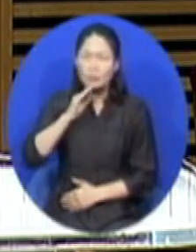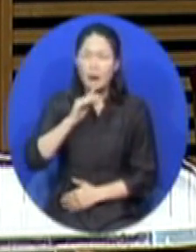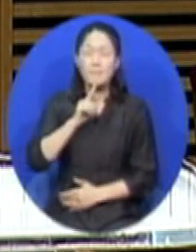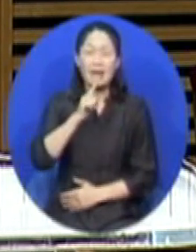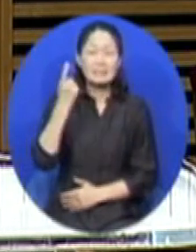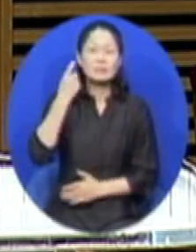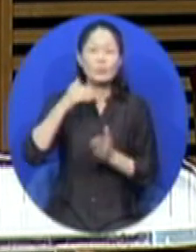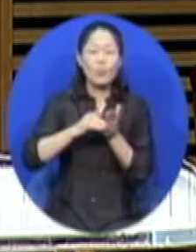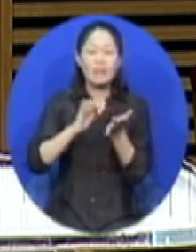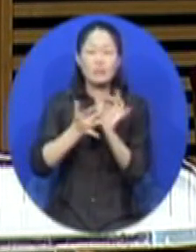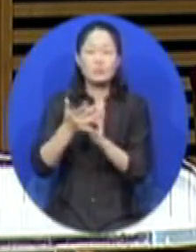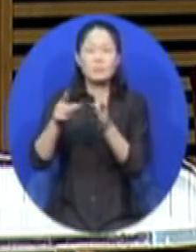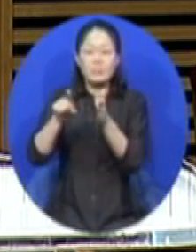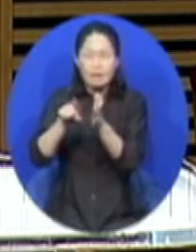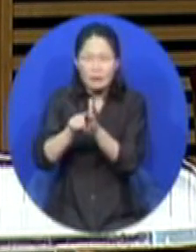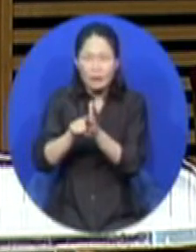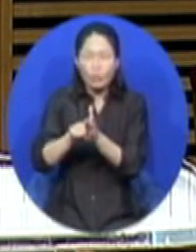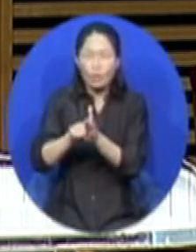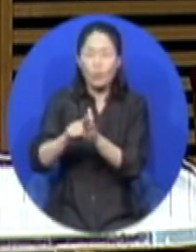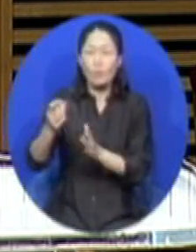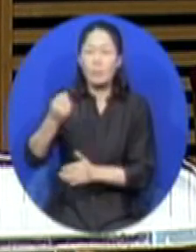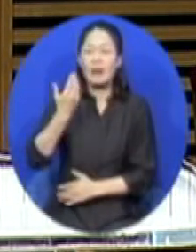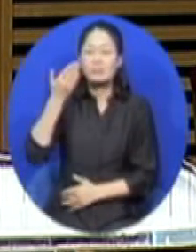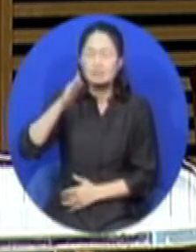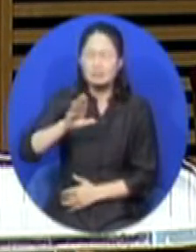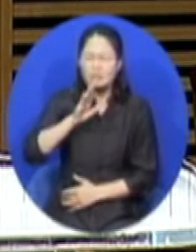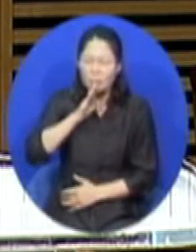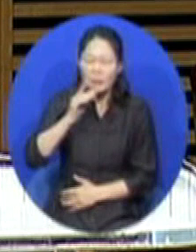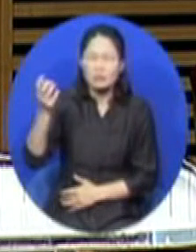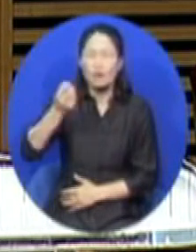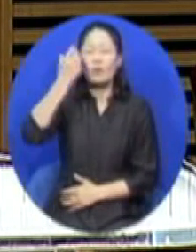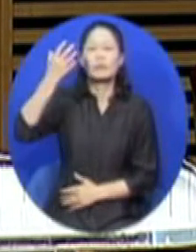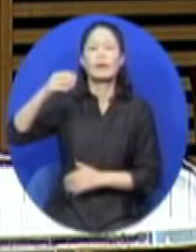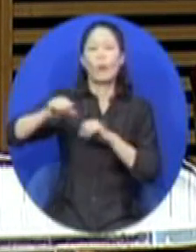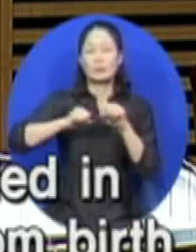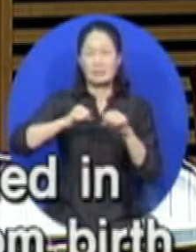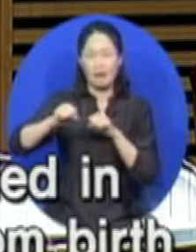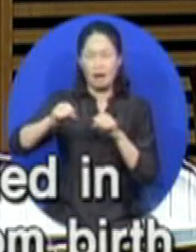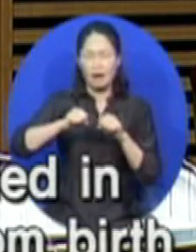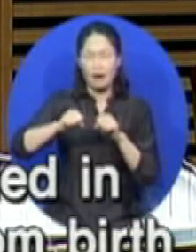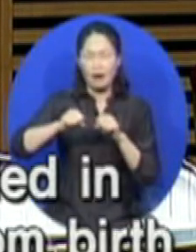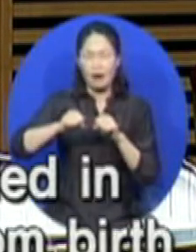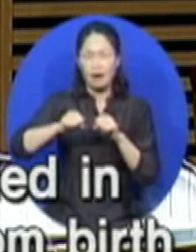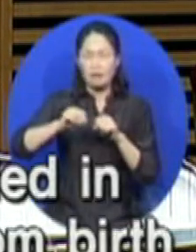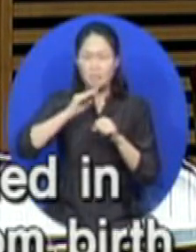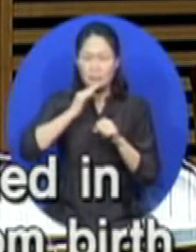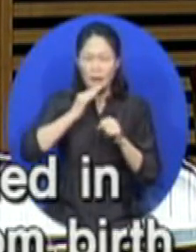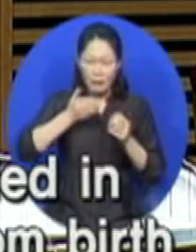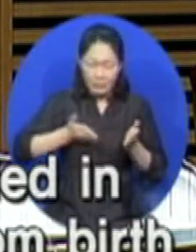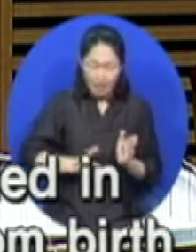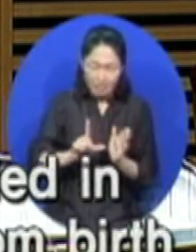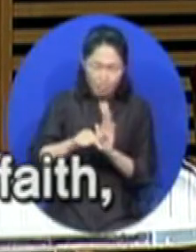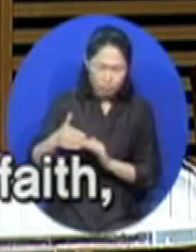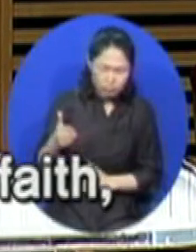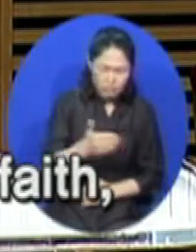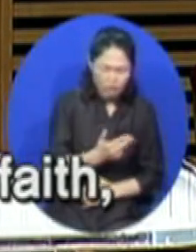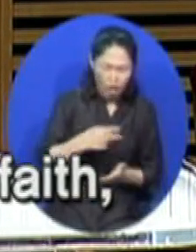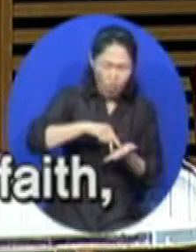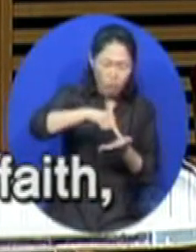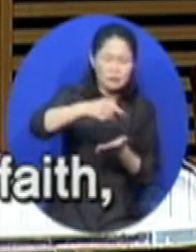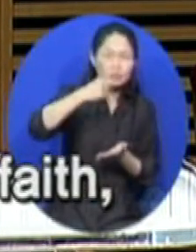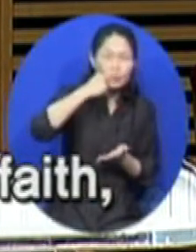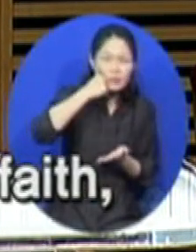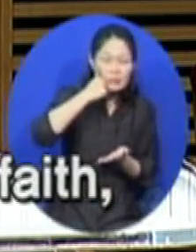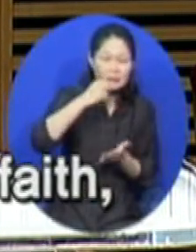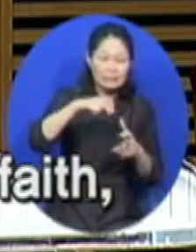믿겠다고 하는지 그건 정말 성명에 역사 님 하면서 즉 어찌 못하든 장애인에게 믿음이 있는 걸